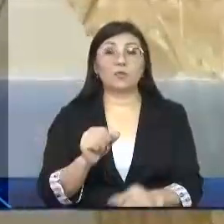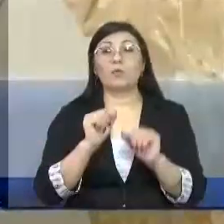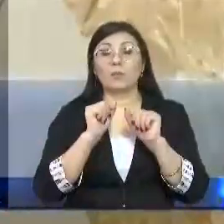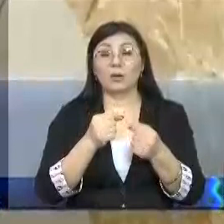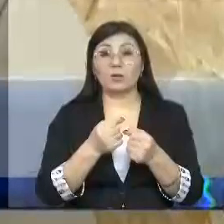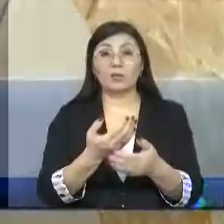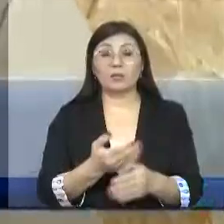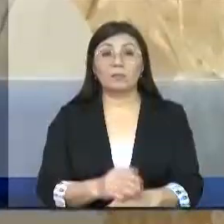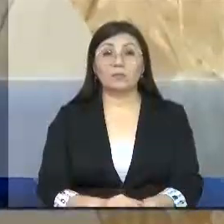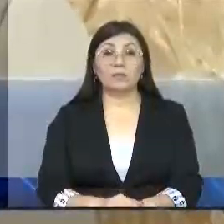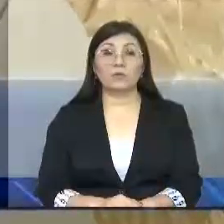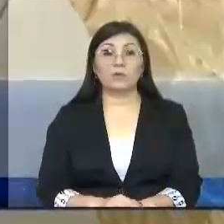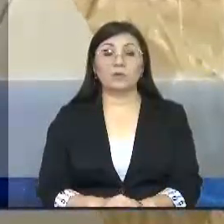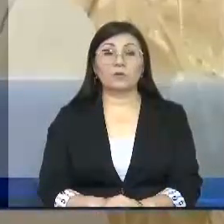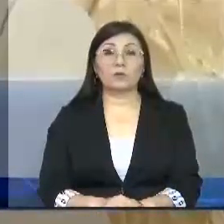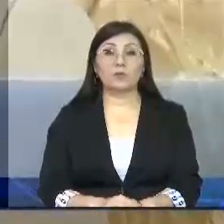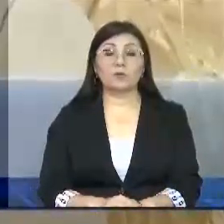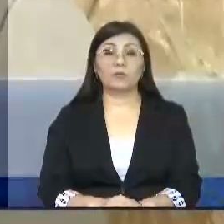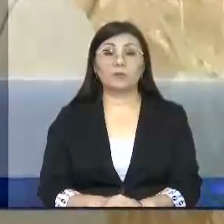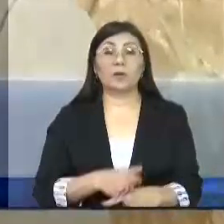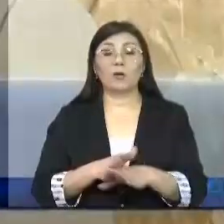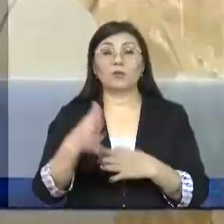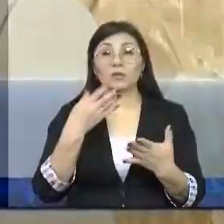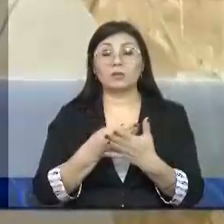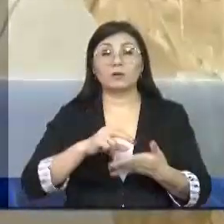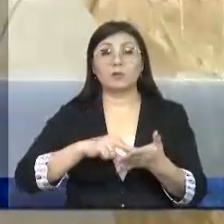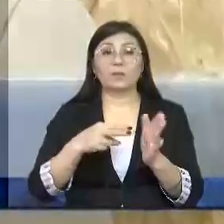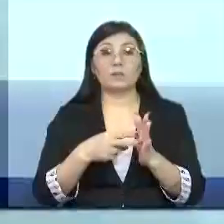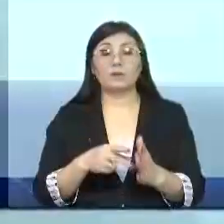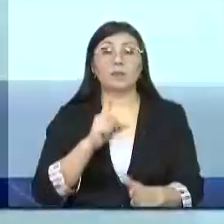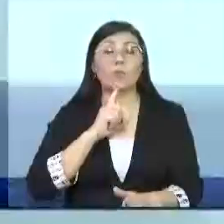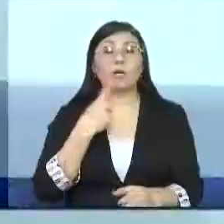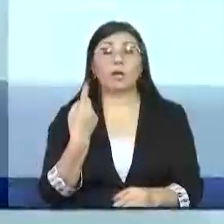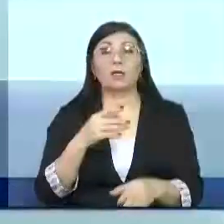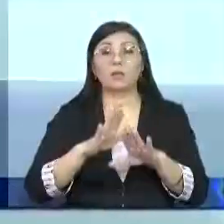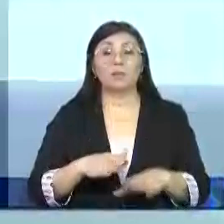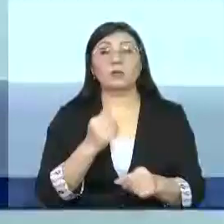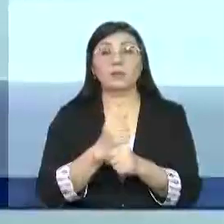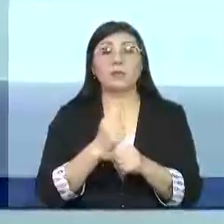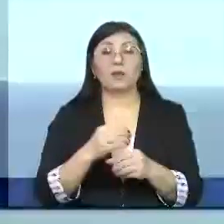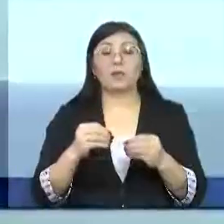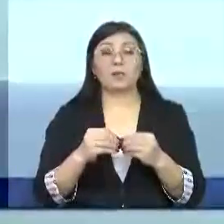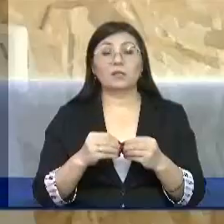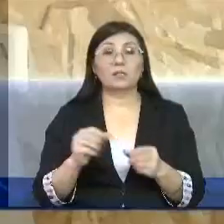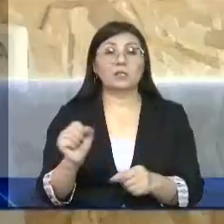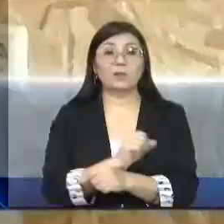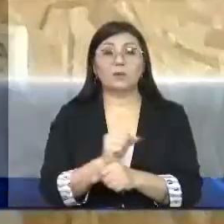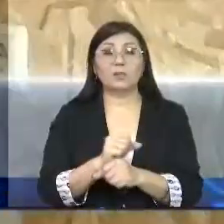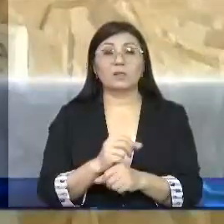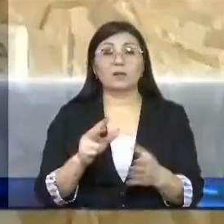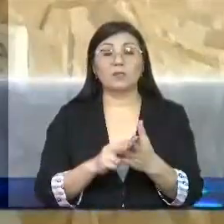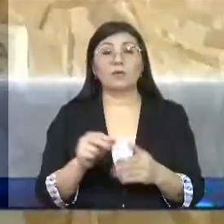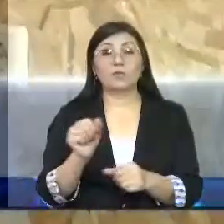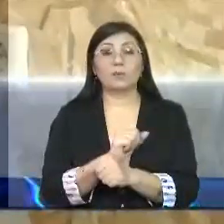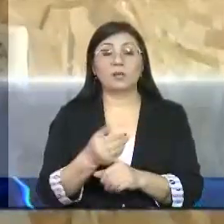бы мы могли осуществить планы свои, да, все. И поэтому пока вот 1 пост у нас работает, где-то в среднем 10 машин, 8 машин.